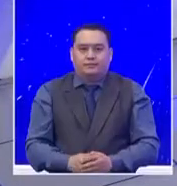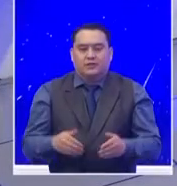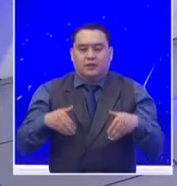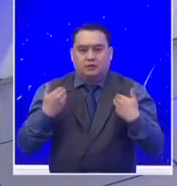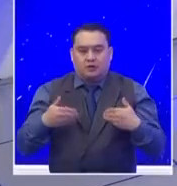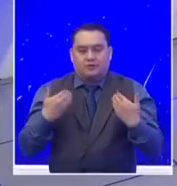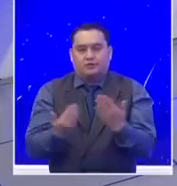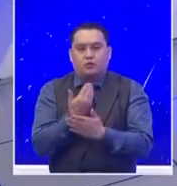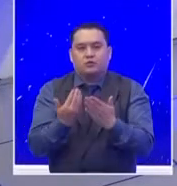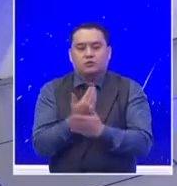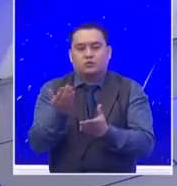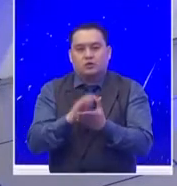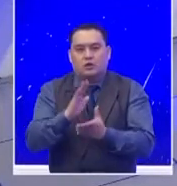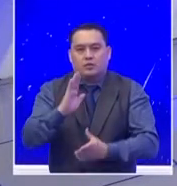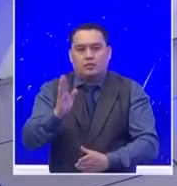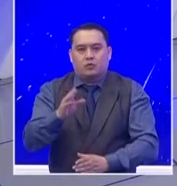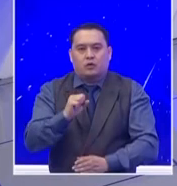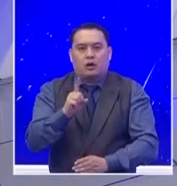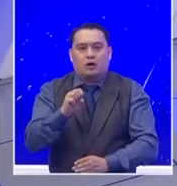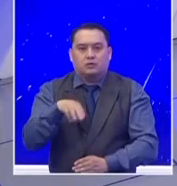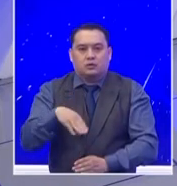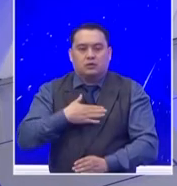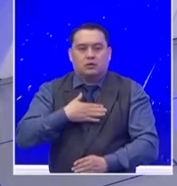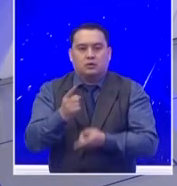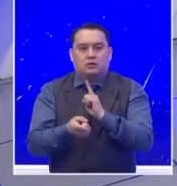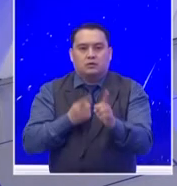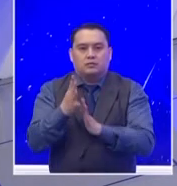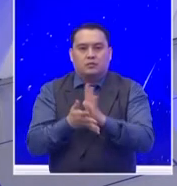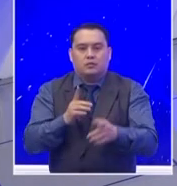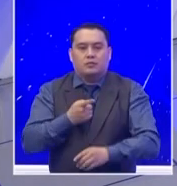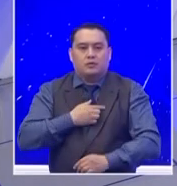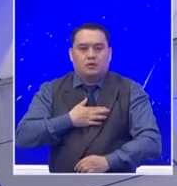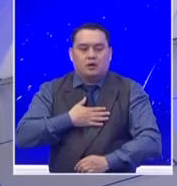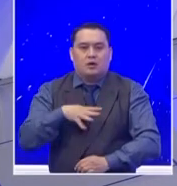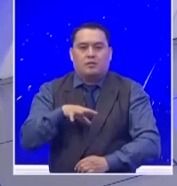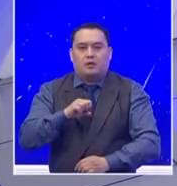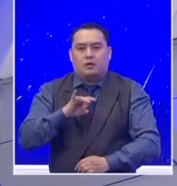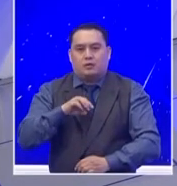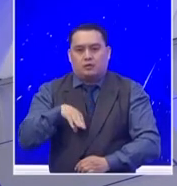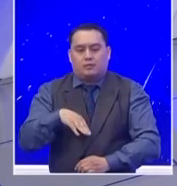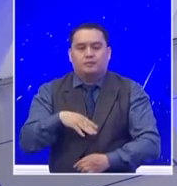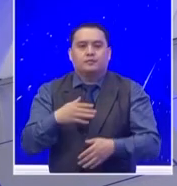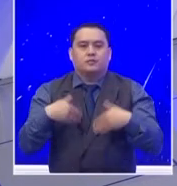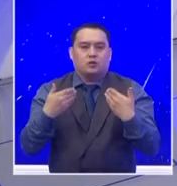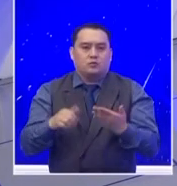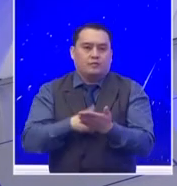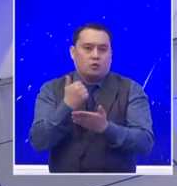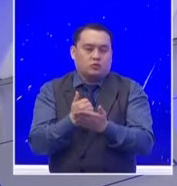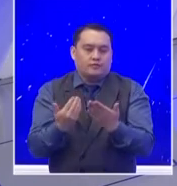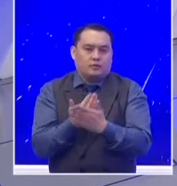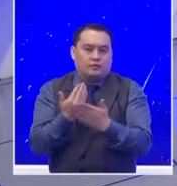Добрый вечер, в эфире телеканала ЖТСО «Время новостей». С вами Азат Джумаханов, и сурдоперевод обеспечивает Марат Джумабеков. Смотрите